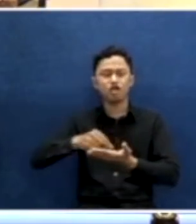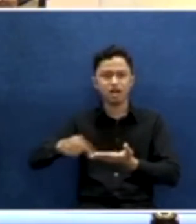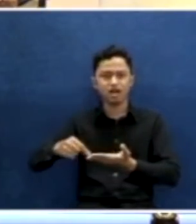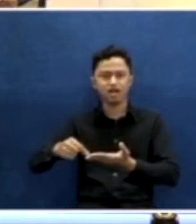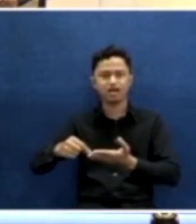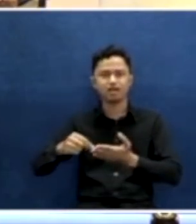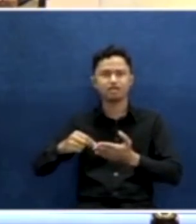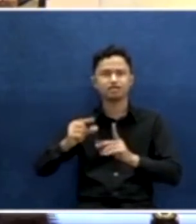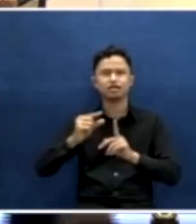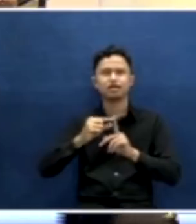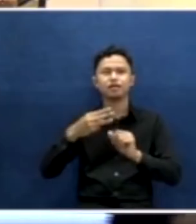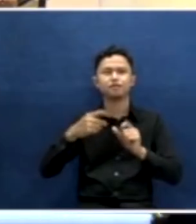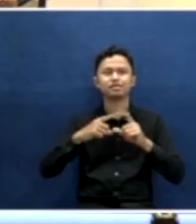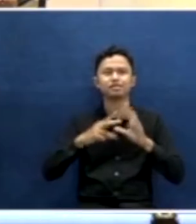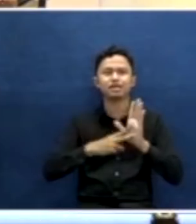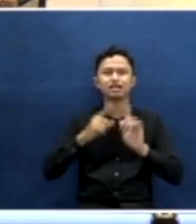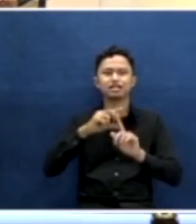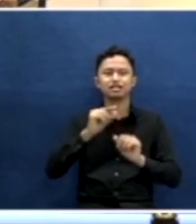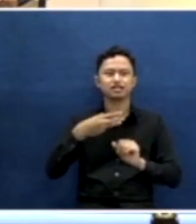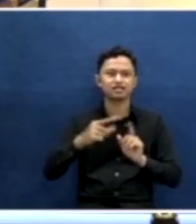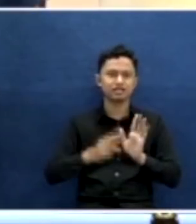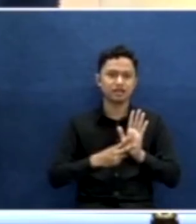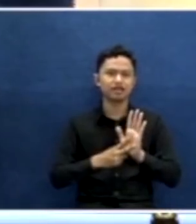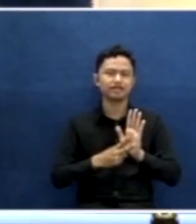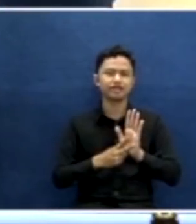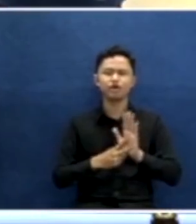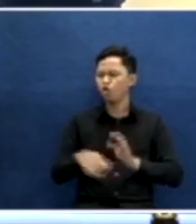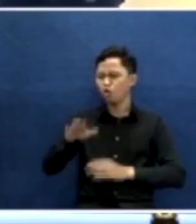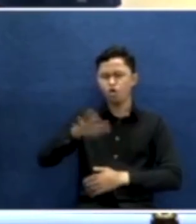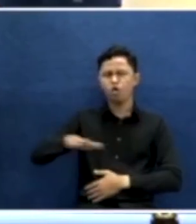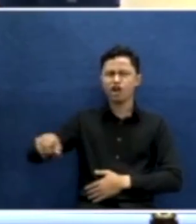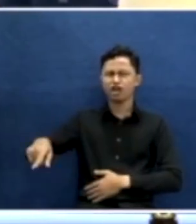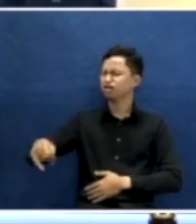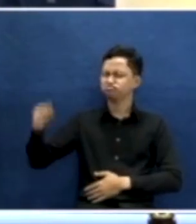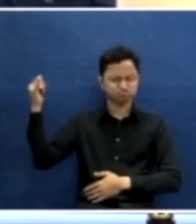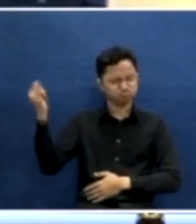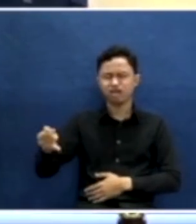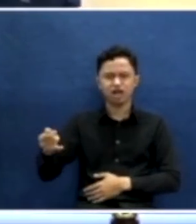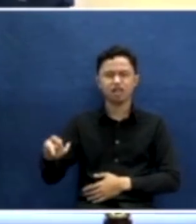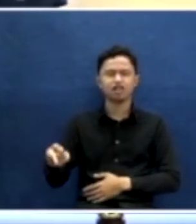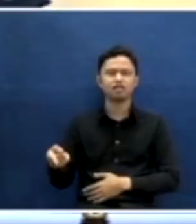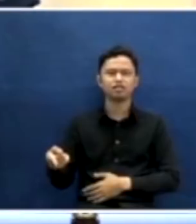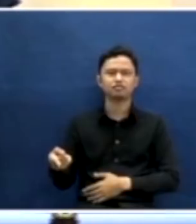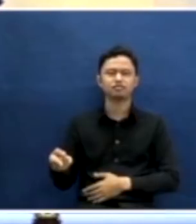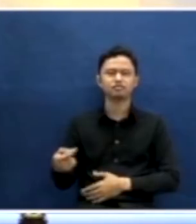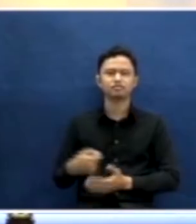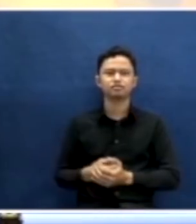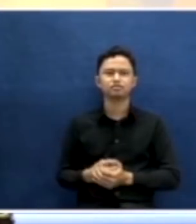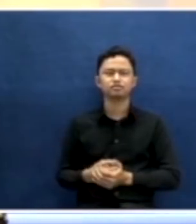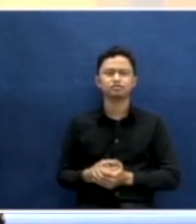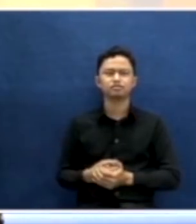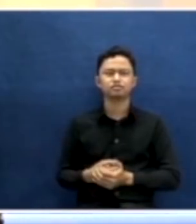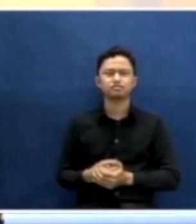ada satu murid nakalnya itu luar biasa santri itu nakal melanggar nakal melanggar Hai